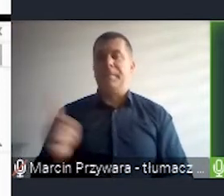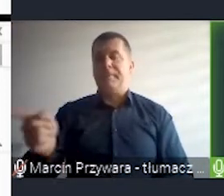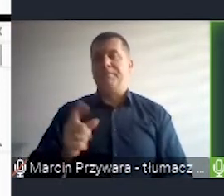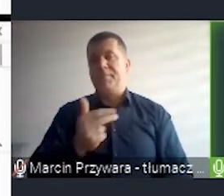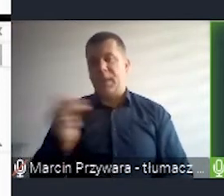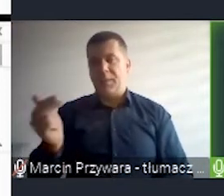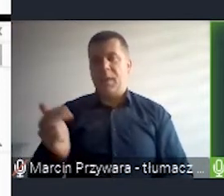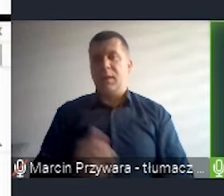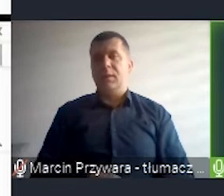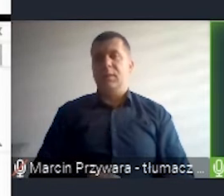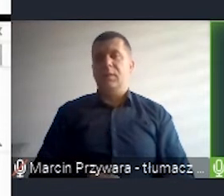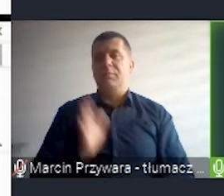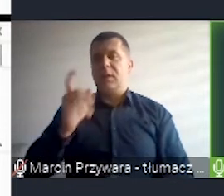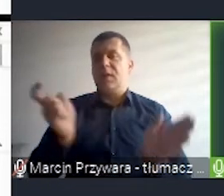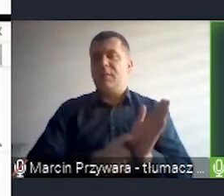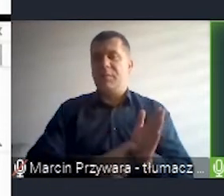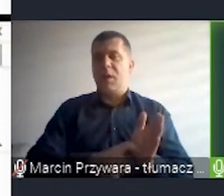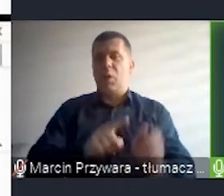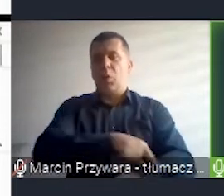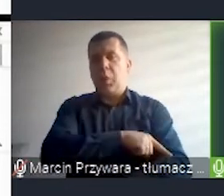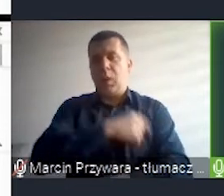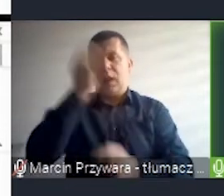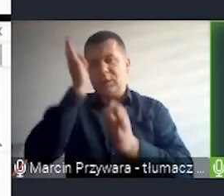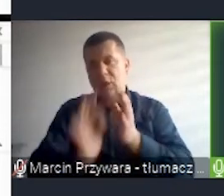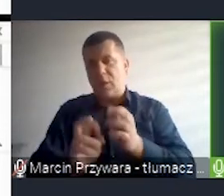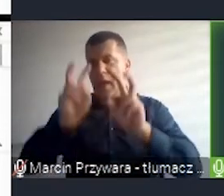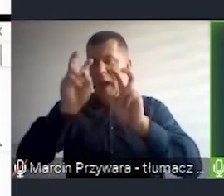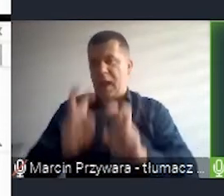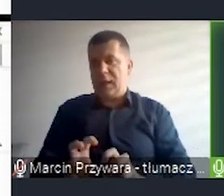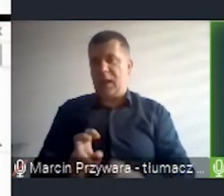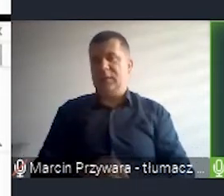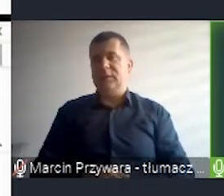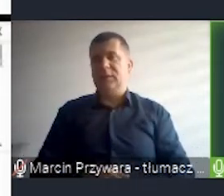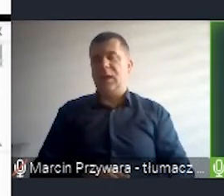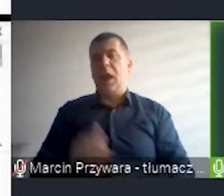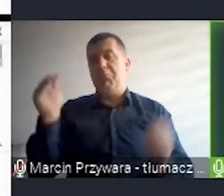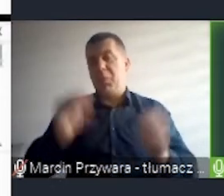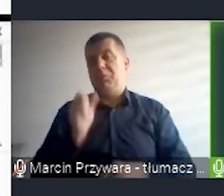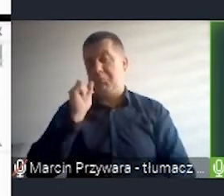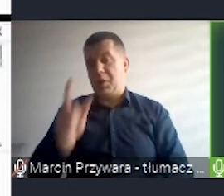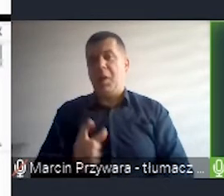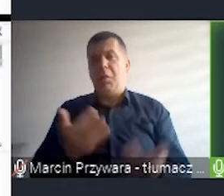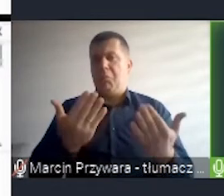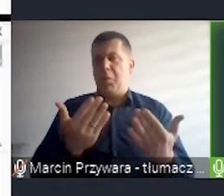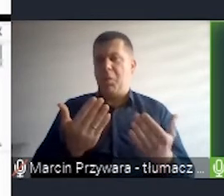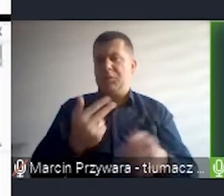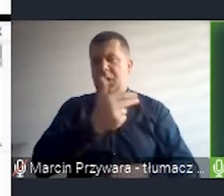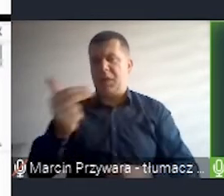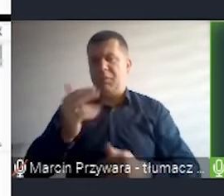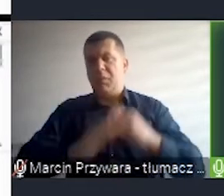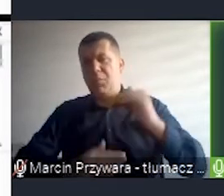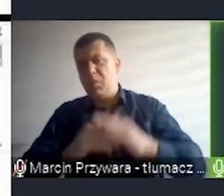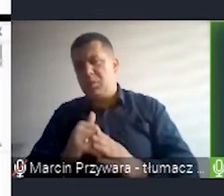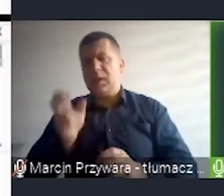zagadnienia, które będą wymagały długiej i szczegółowej analizy, a mogą się pojawić proste tematy budowlane,